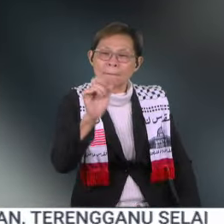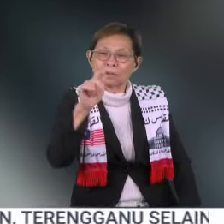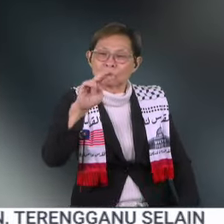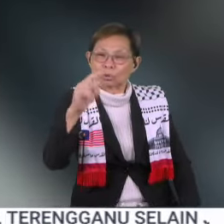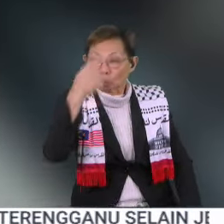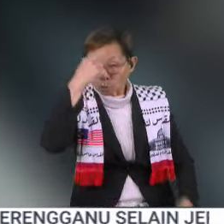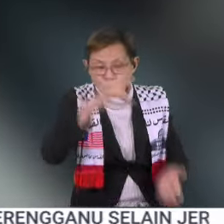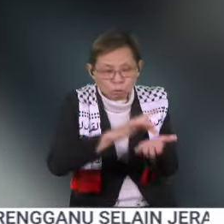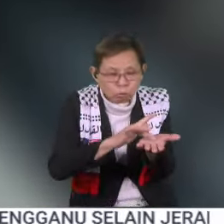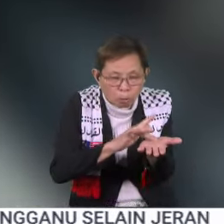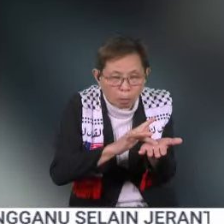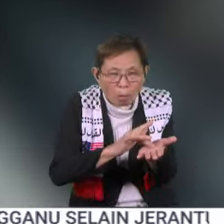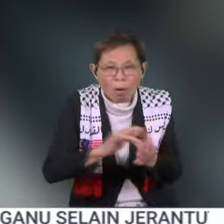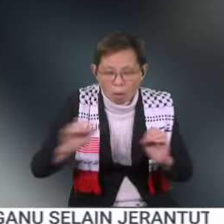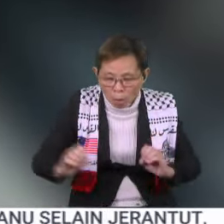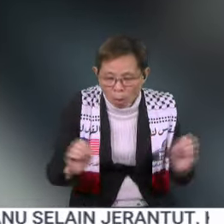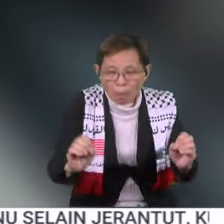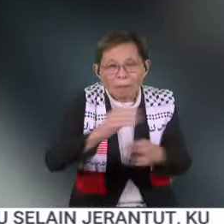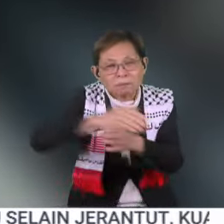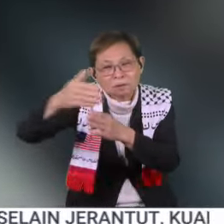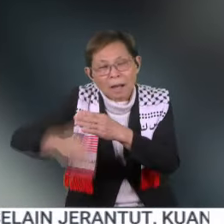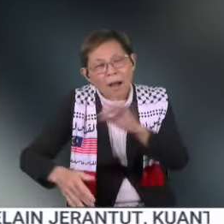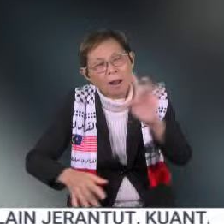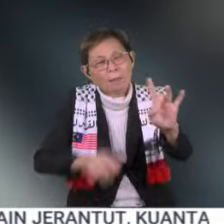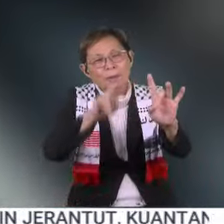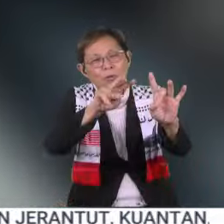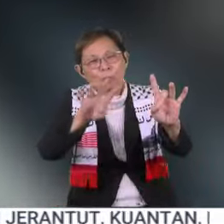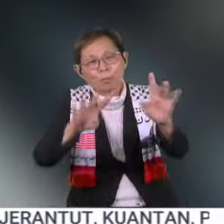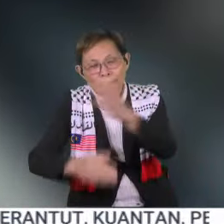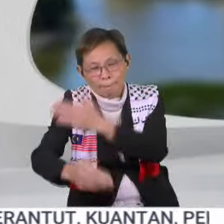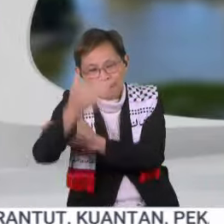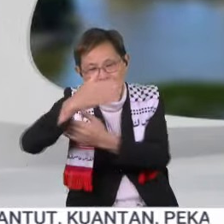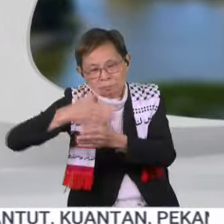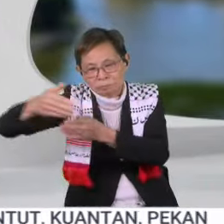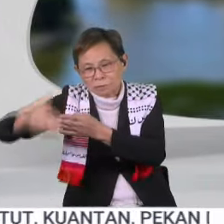rawatan. Operasi tamat pada pukul 8.24 pagi.